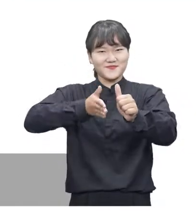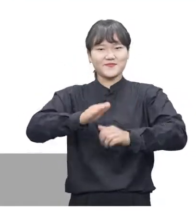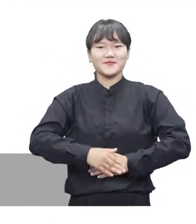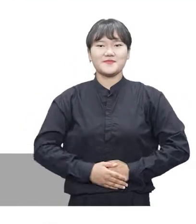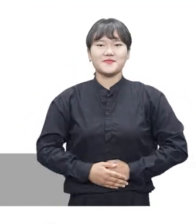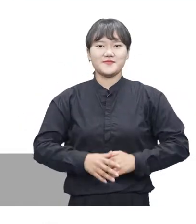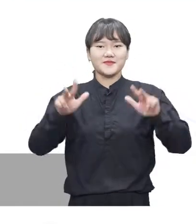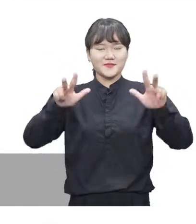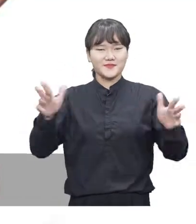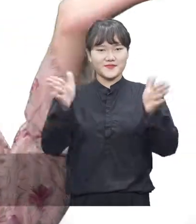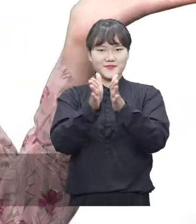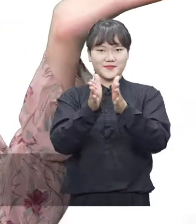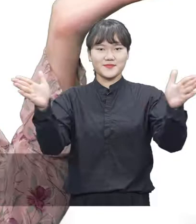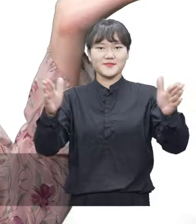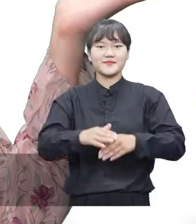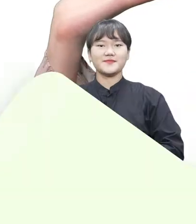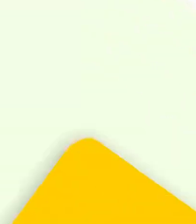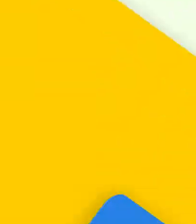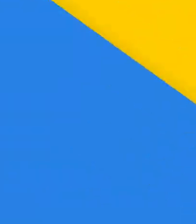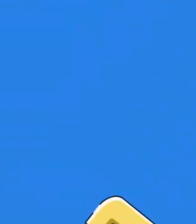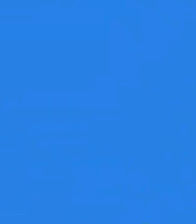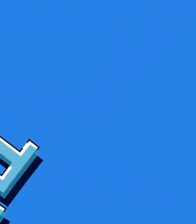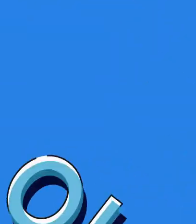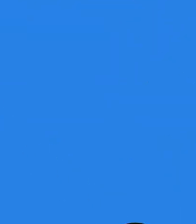돼요. 그럼 지금 바로 시작합니다.